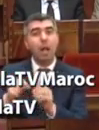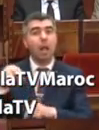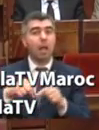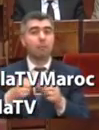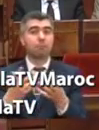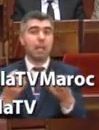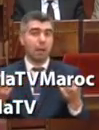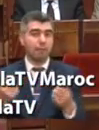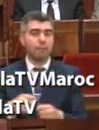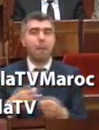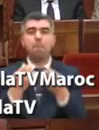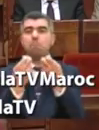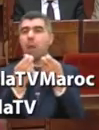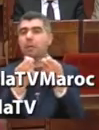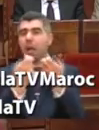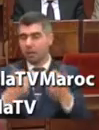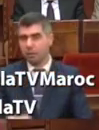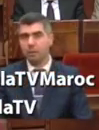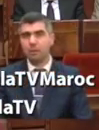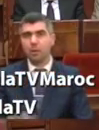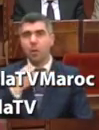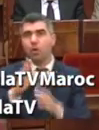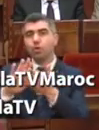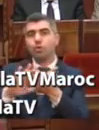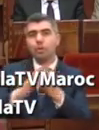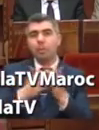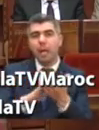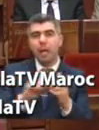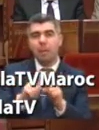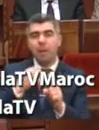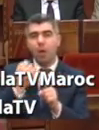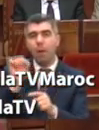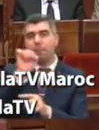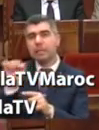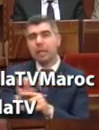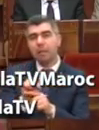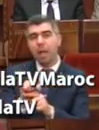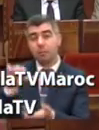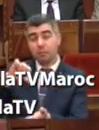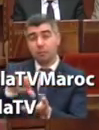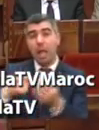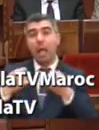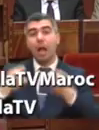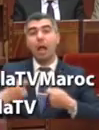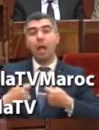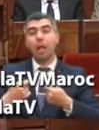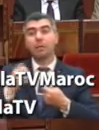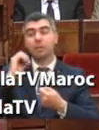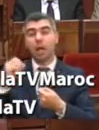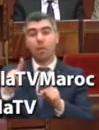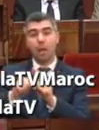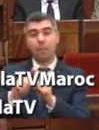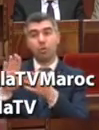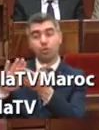لكم على مثال ديال إحدى الجمعيات البيمهنية داخل إقليم بن سليمان، حيث يقوم رئيس الجمعية بتحويل الدعم